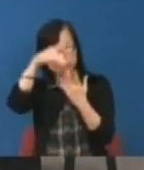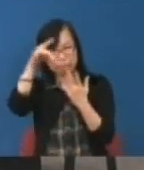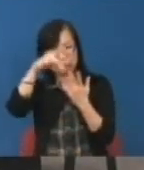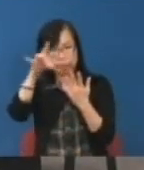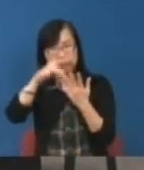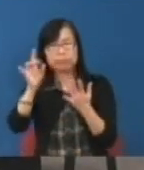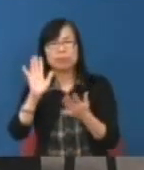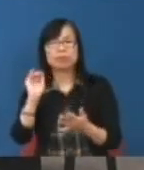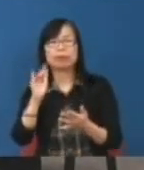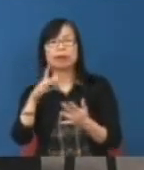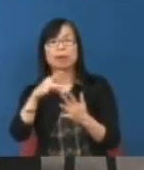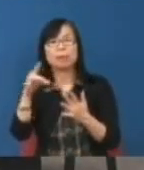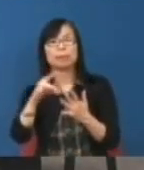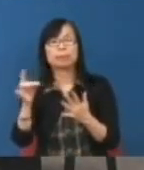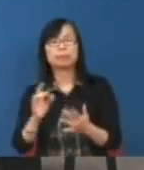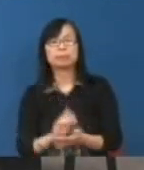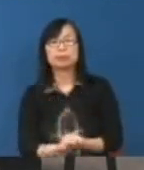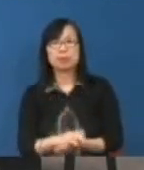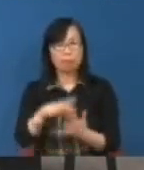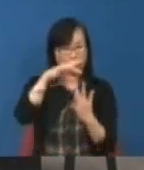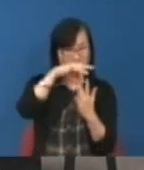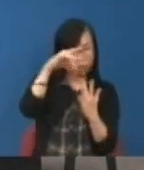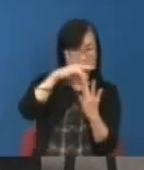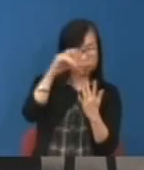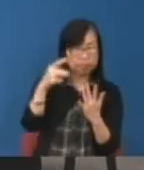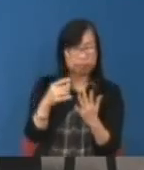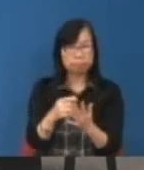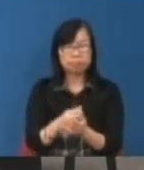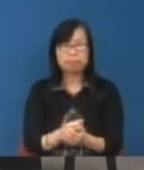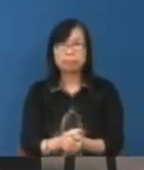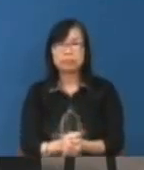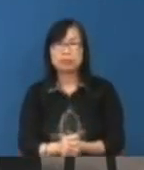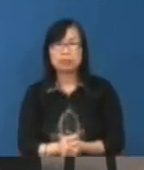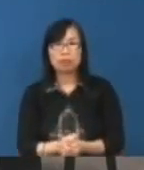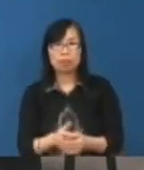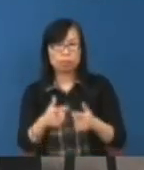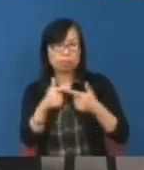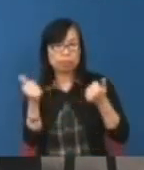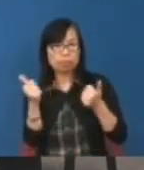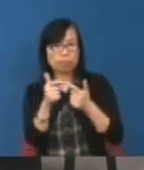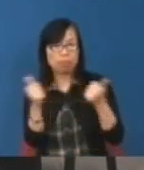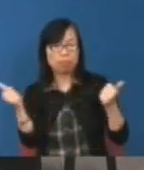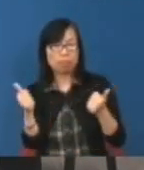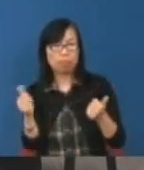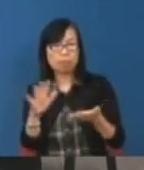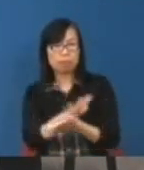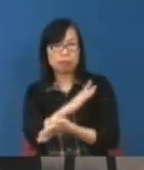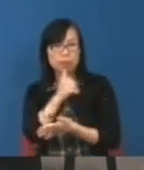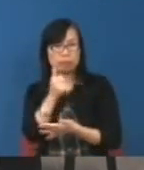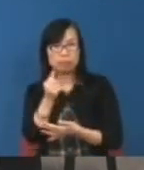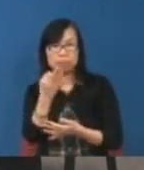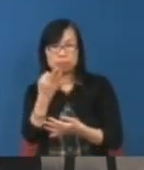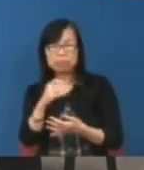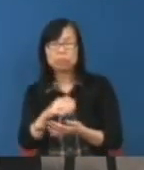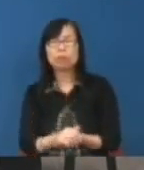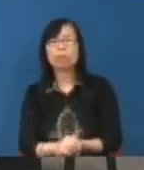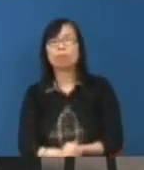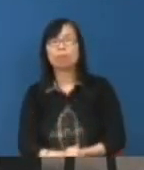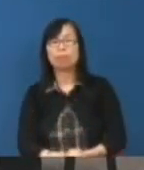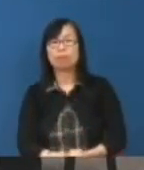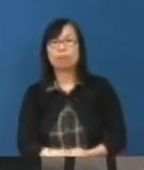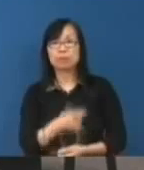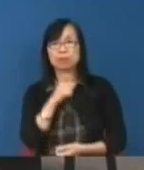上樓，三年可以揀樓。咁你揀一揀唔得，咁佢就降已經即係符合咗嗰、那個。三年揀樓嘅喎， 出口術喎，呢、這個 有